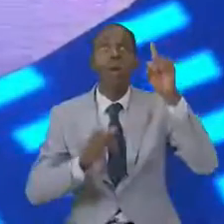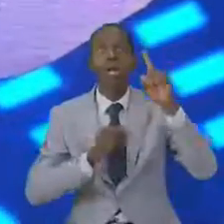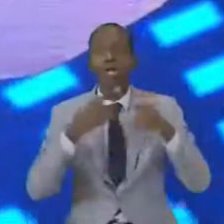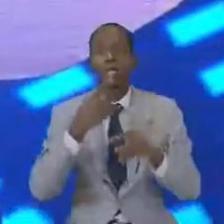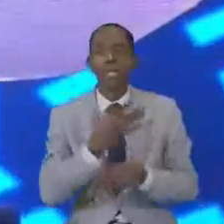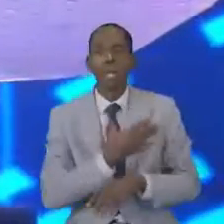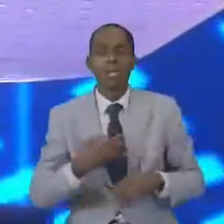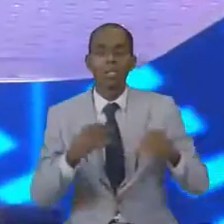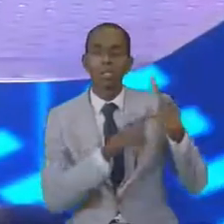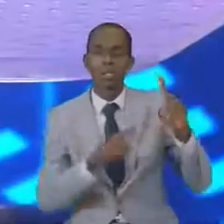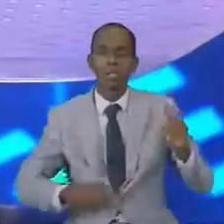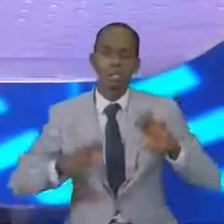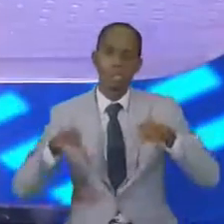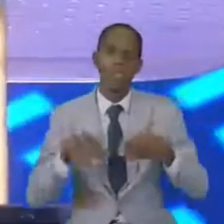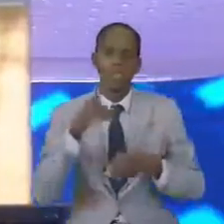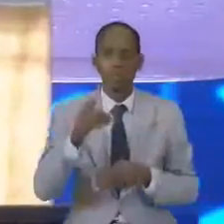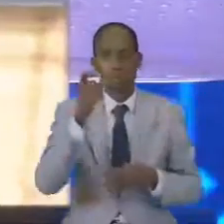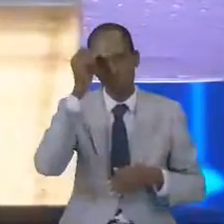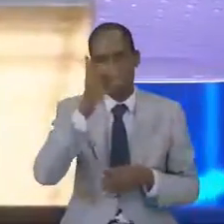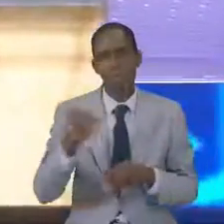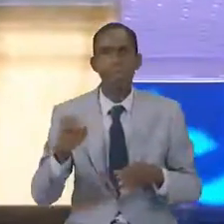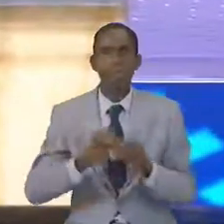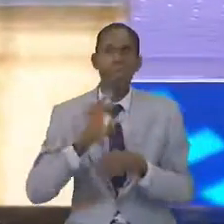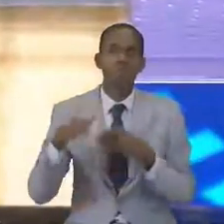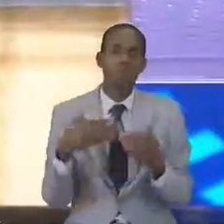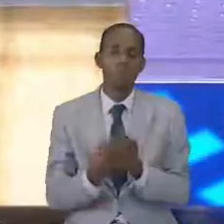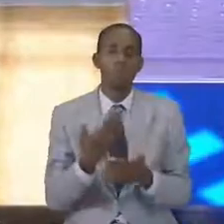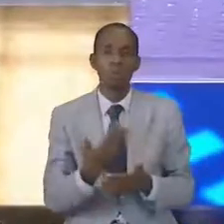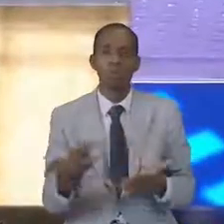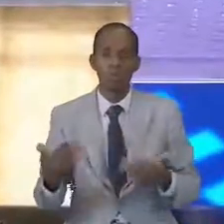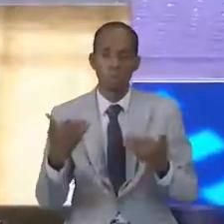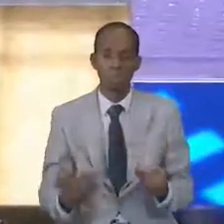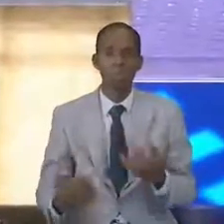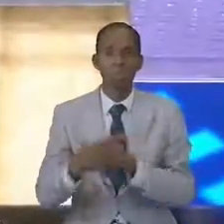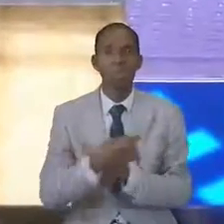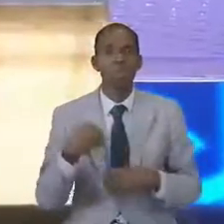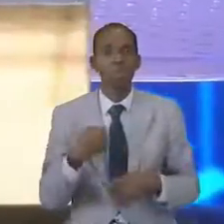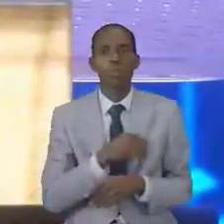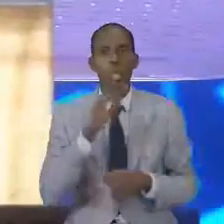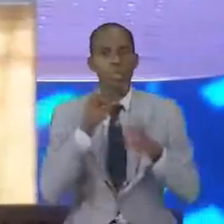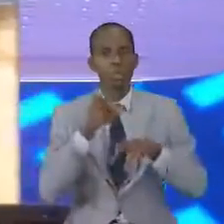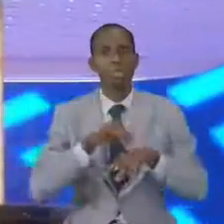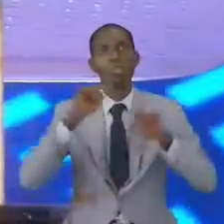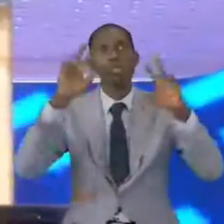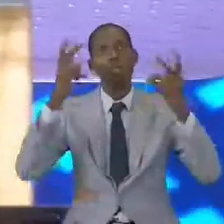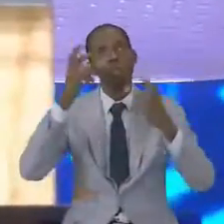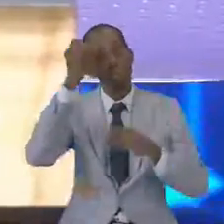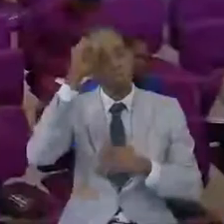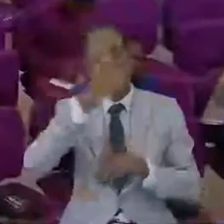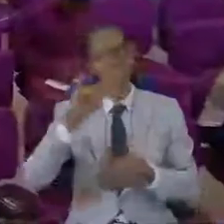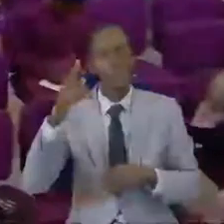que je te dis quand le Seigneur te donnera de l'intelligence en toute chose aujourd'hui nous considérons le message